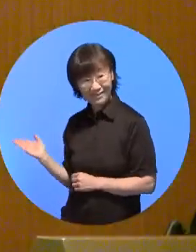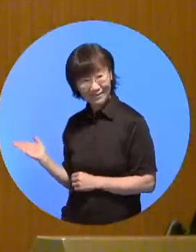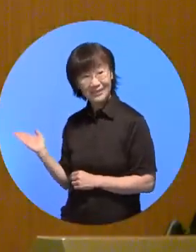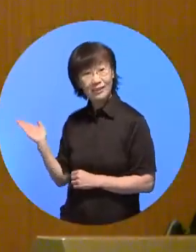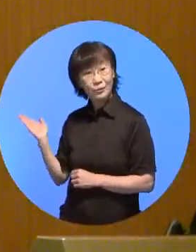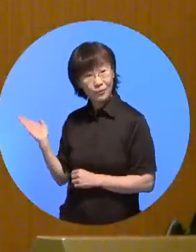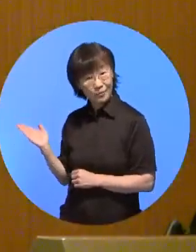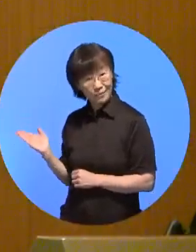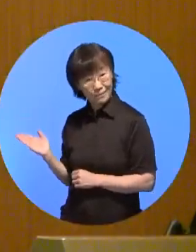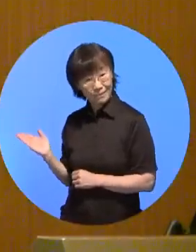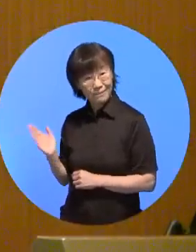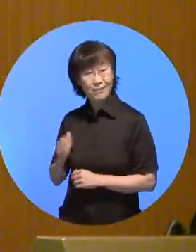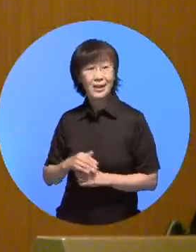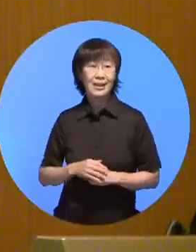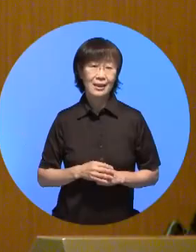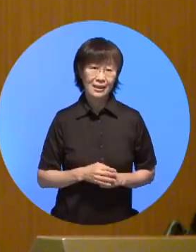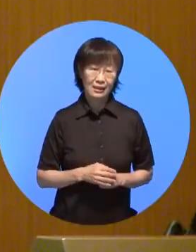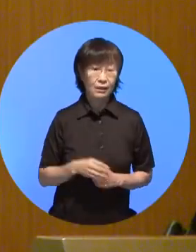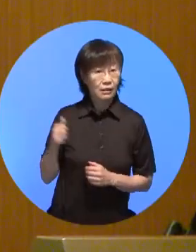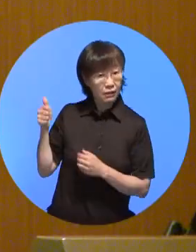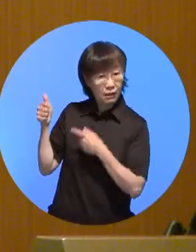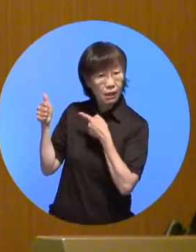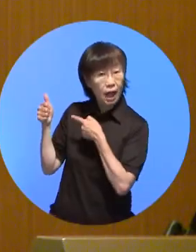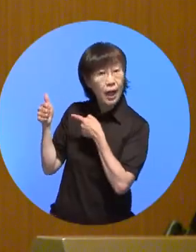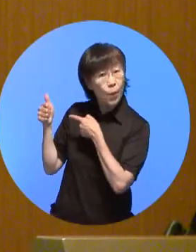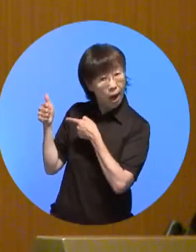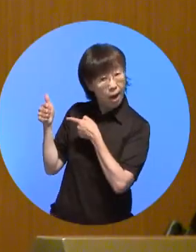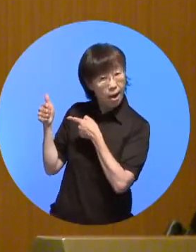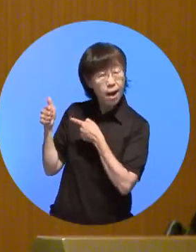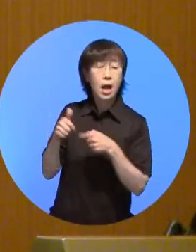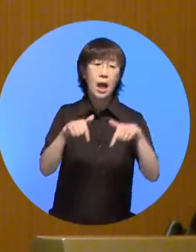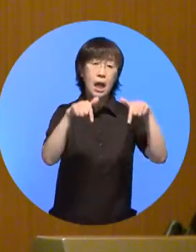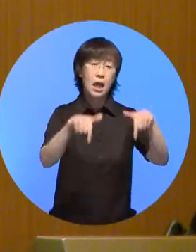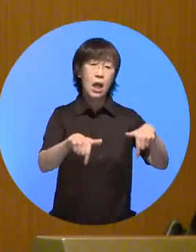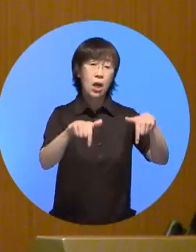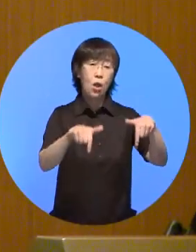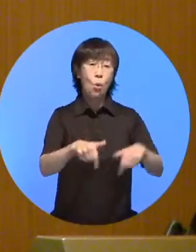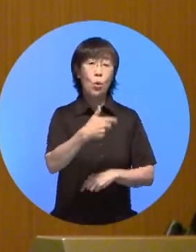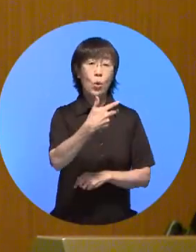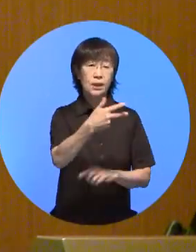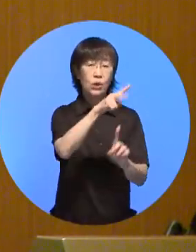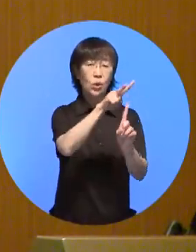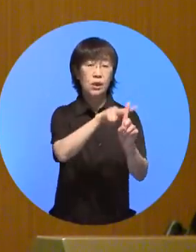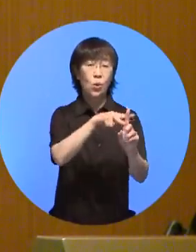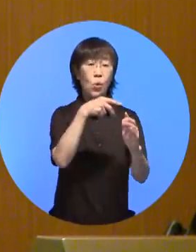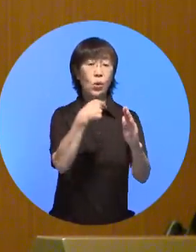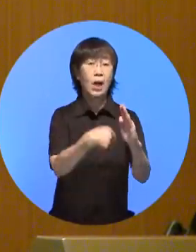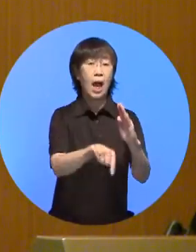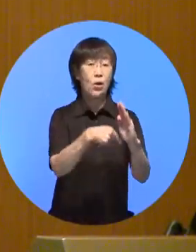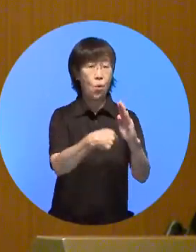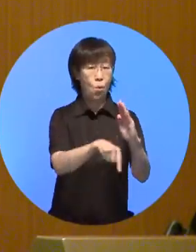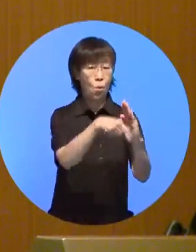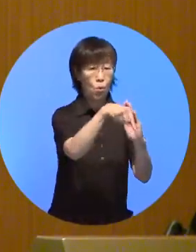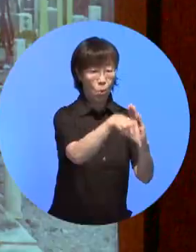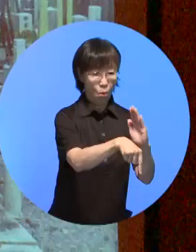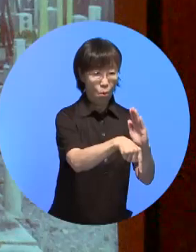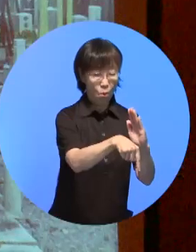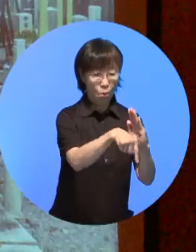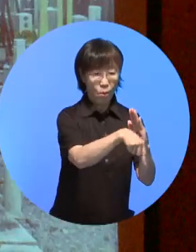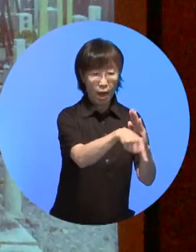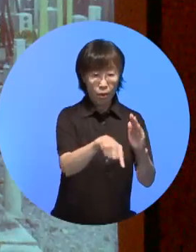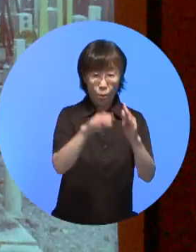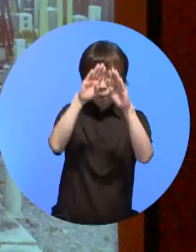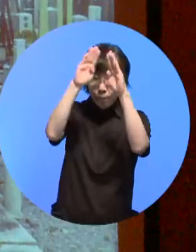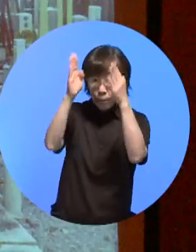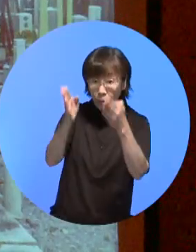名誉教授の上村義さんが室と台風による被害とその遺産と題して講演を行いまし